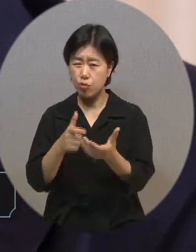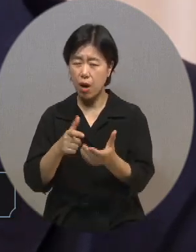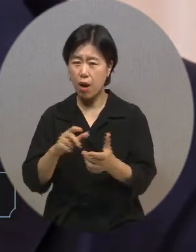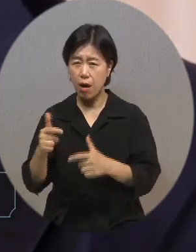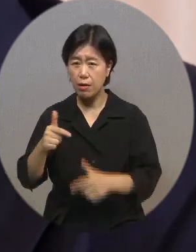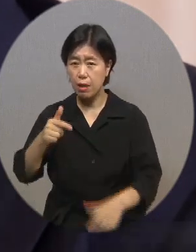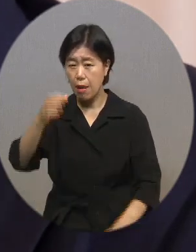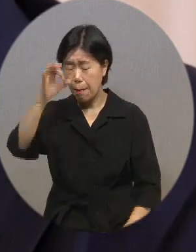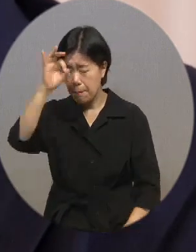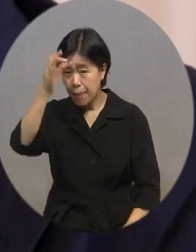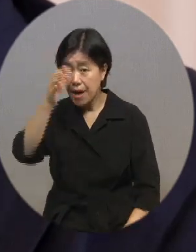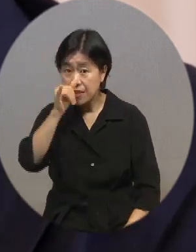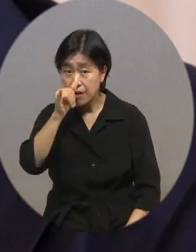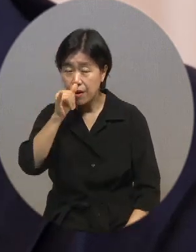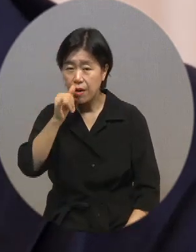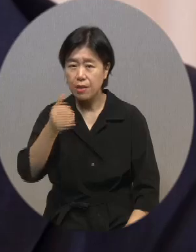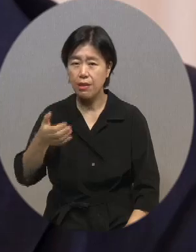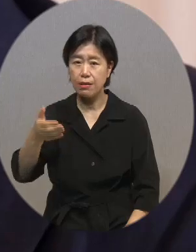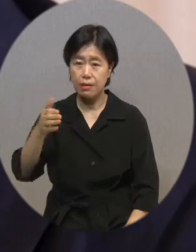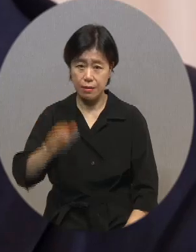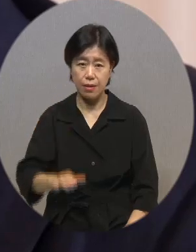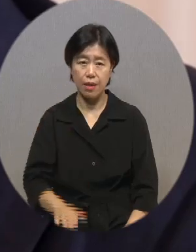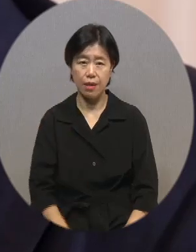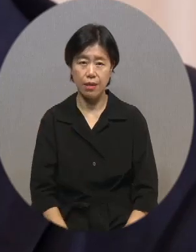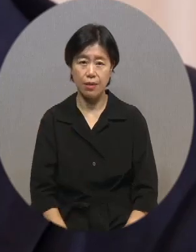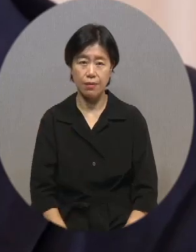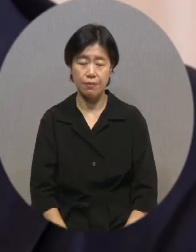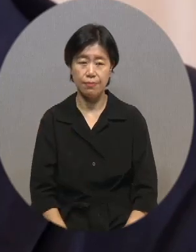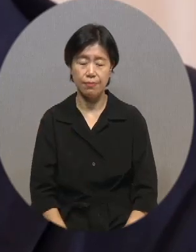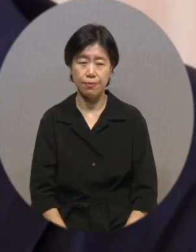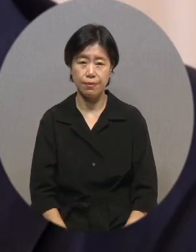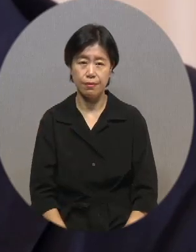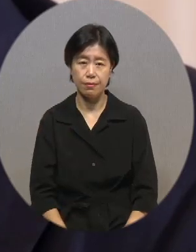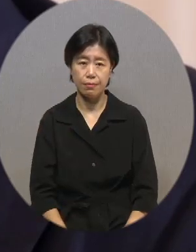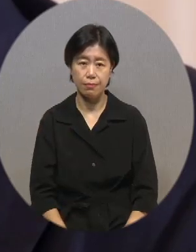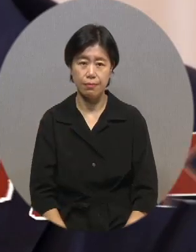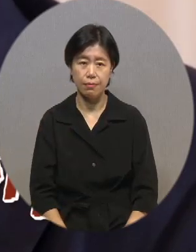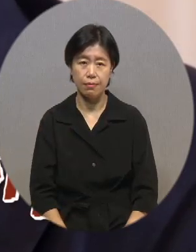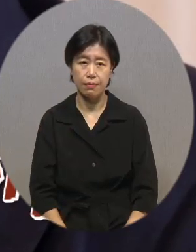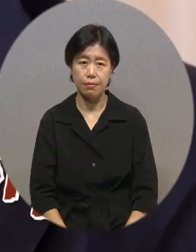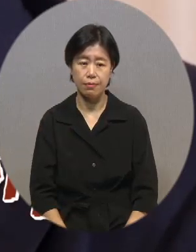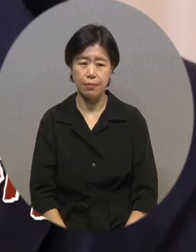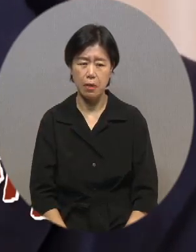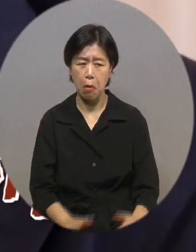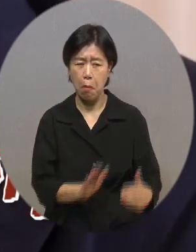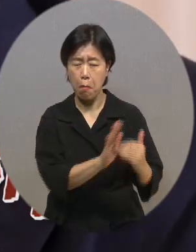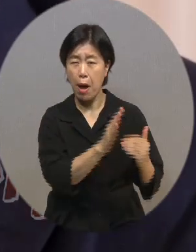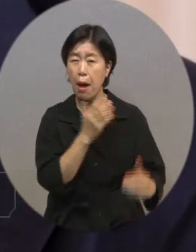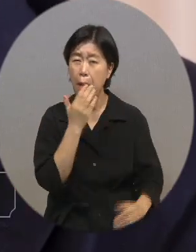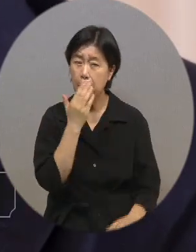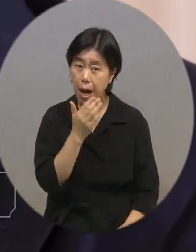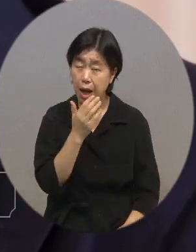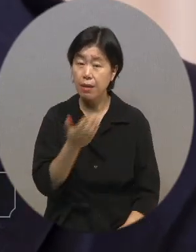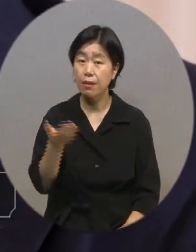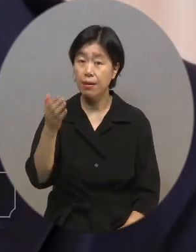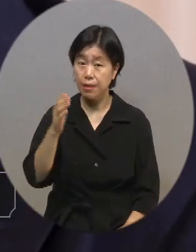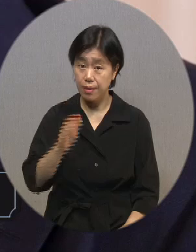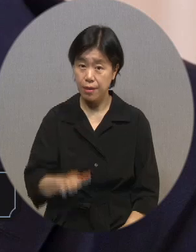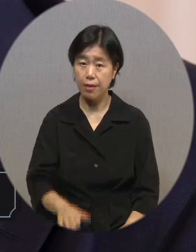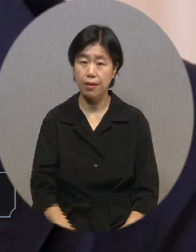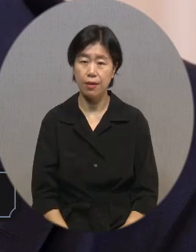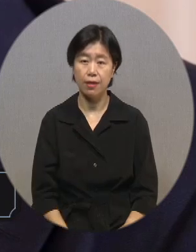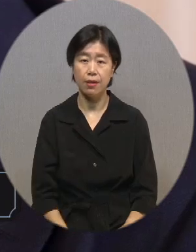사실이라서 제한된 도발이나 이런 거는 우리가 잘 이렇게 대응할 수가 있어요. 그러나 북한도